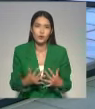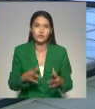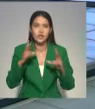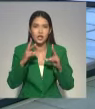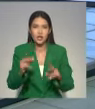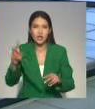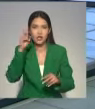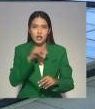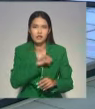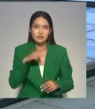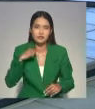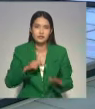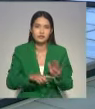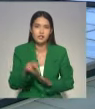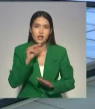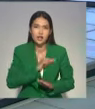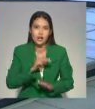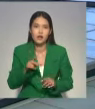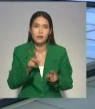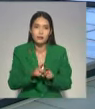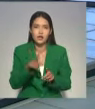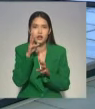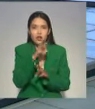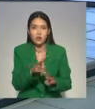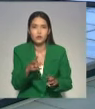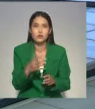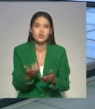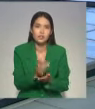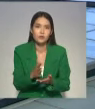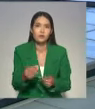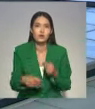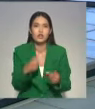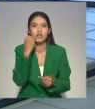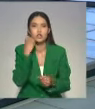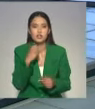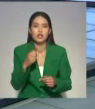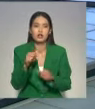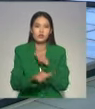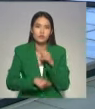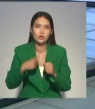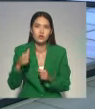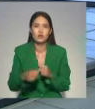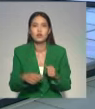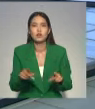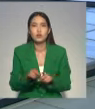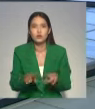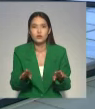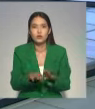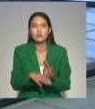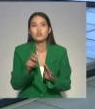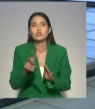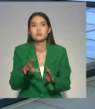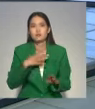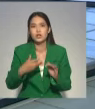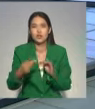чиновников, взяли проблему в свои руки. Правда, с бюджетом у горожан не очень, поэтому в ход идет даже старый стройматериал. Но это все равно лучше, чем было, говорят